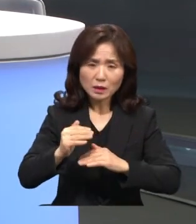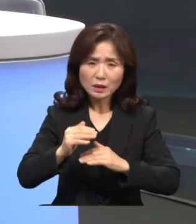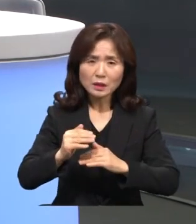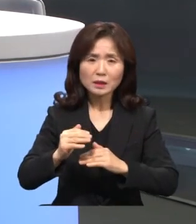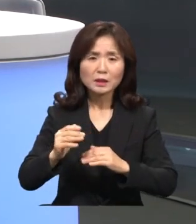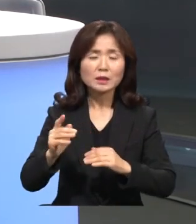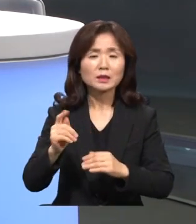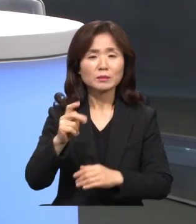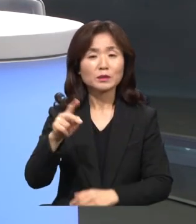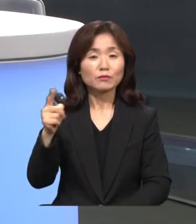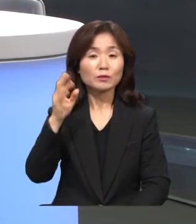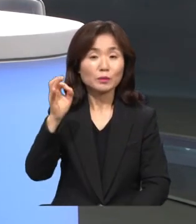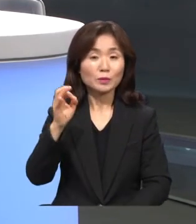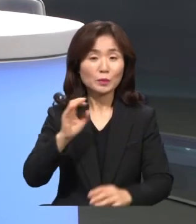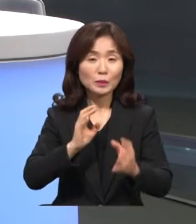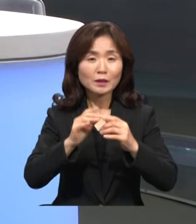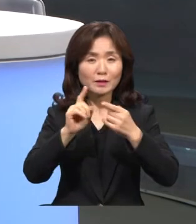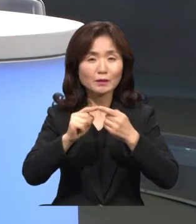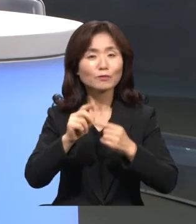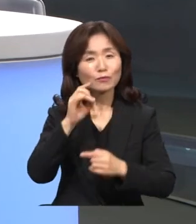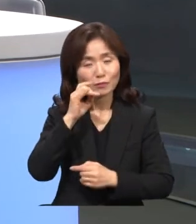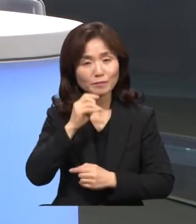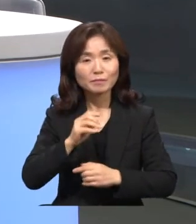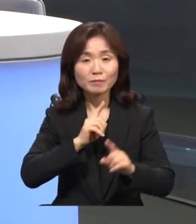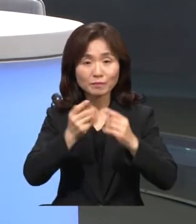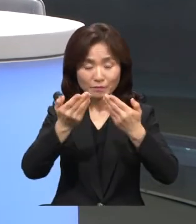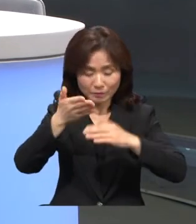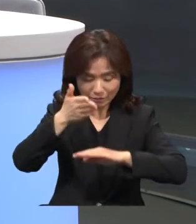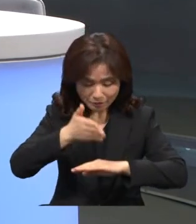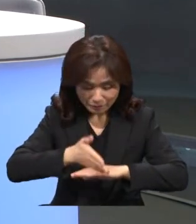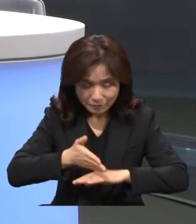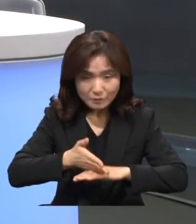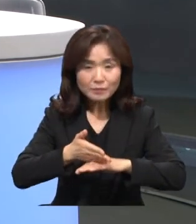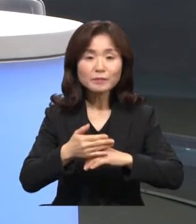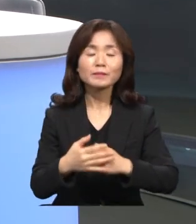논의도 계속해서 지켜봐야겠습니다 예 오늘 얘기 잘 들었습니다